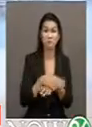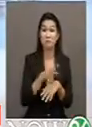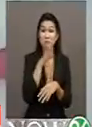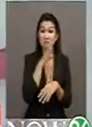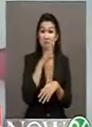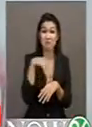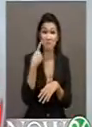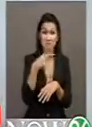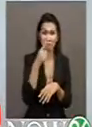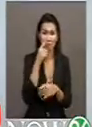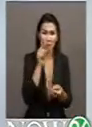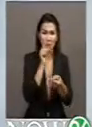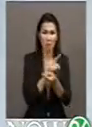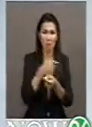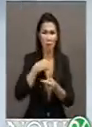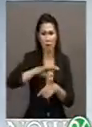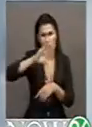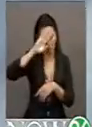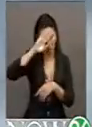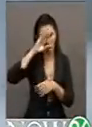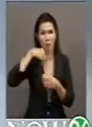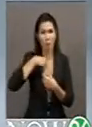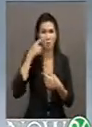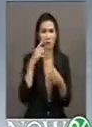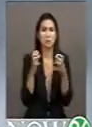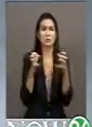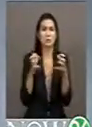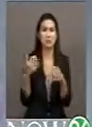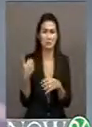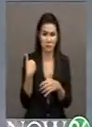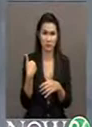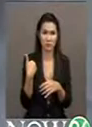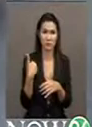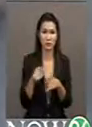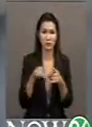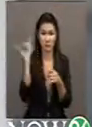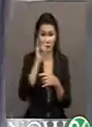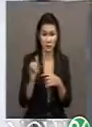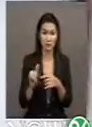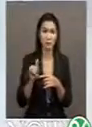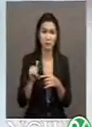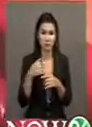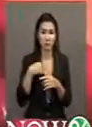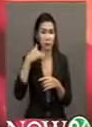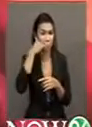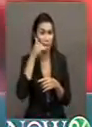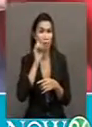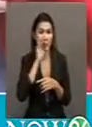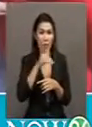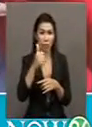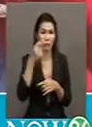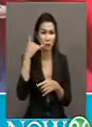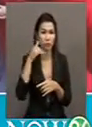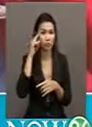ใดพบว่าตัวเองเนี่ยมีไข้สูงมีอาการชัก ครับ นะครับญาติเนี่ยสามารถที่จะโทรแจ้งได้ที่ส